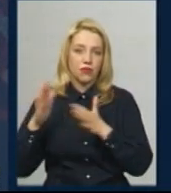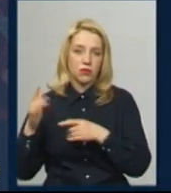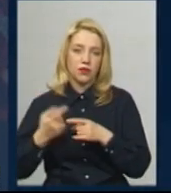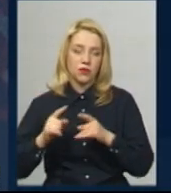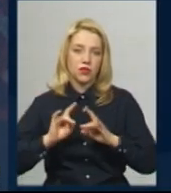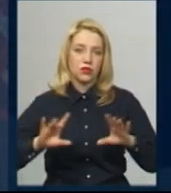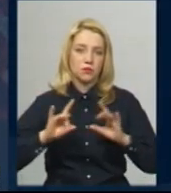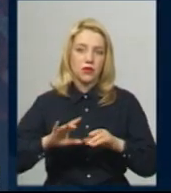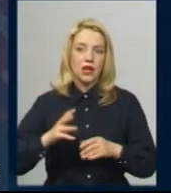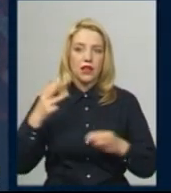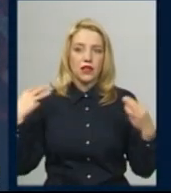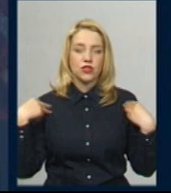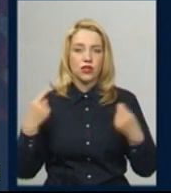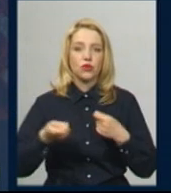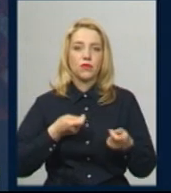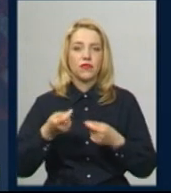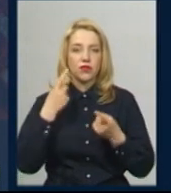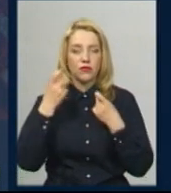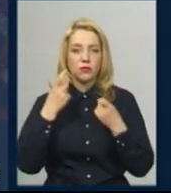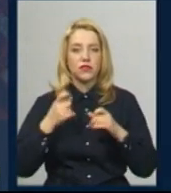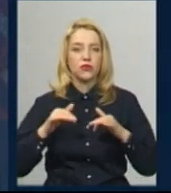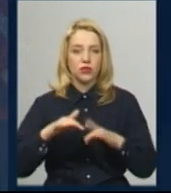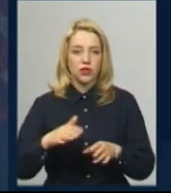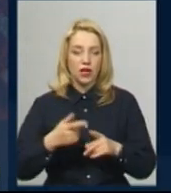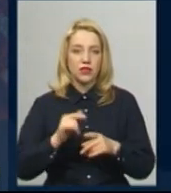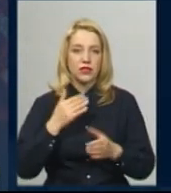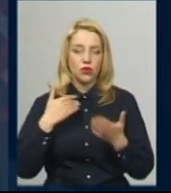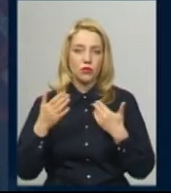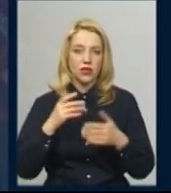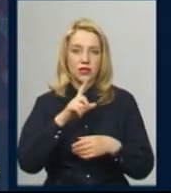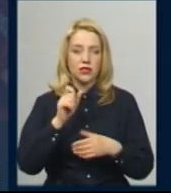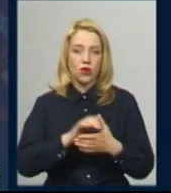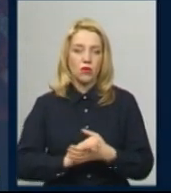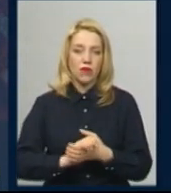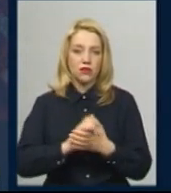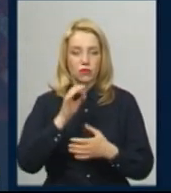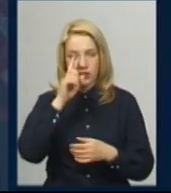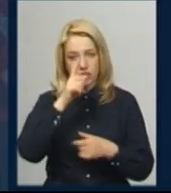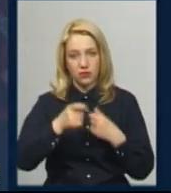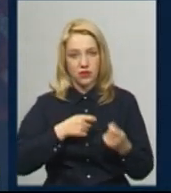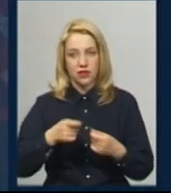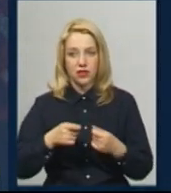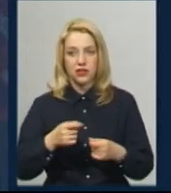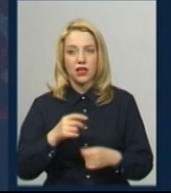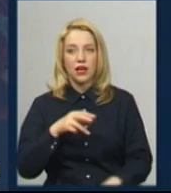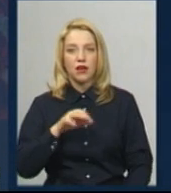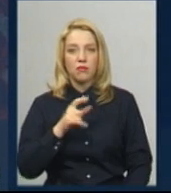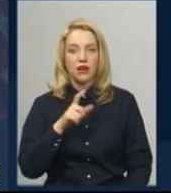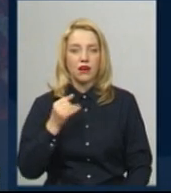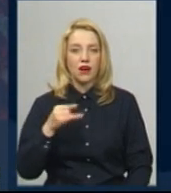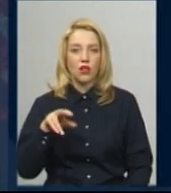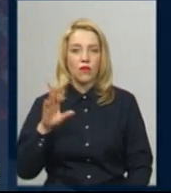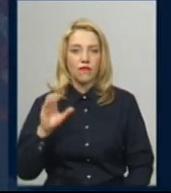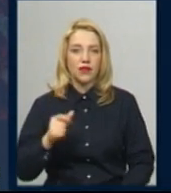Суспільному розповіла начальниця управління інформаційної діяльності та комунікації із громадськістю облдержадміністрації Інна Михайлова із